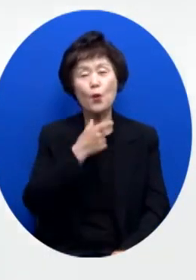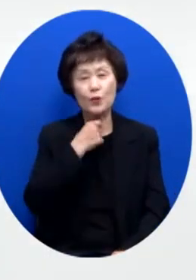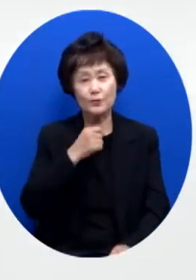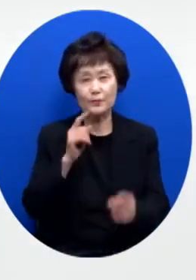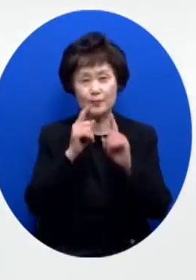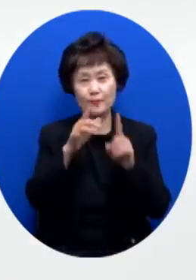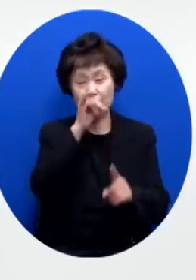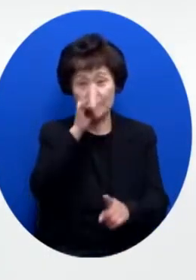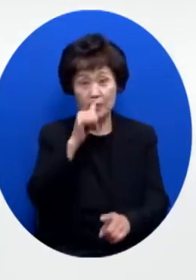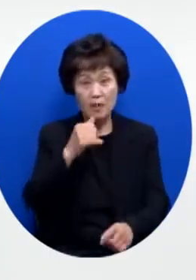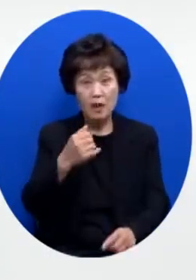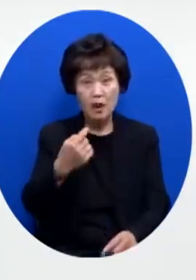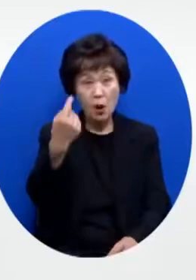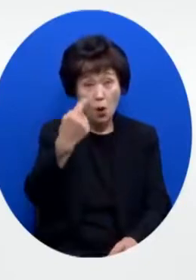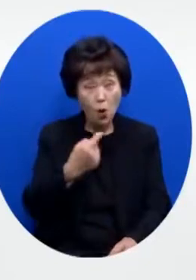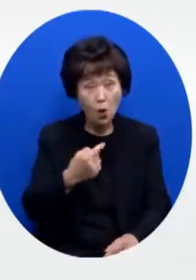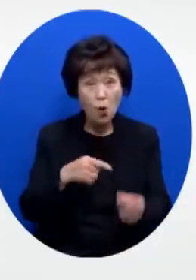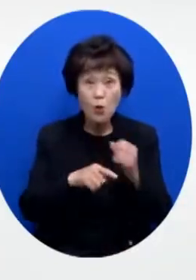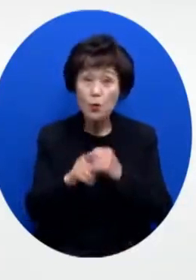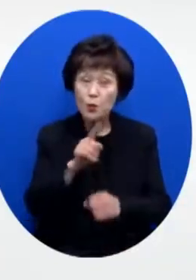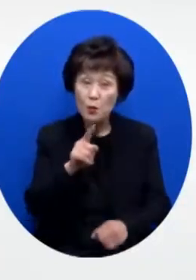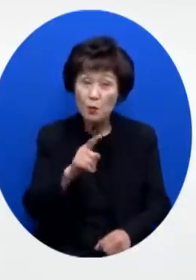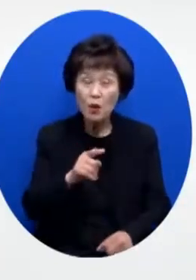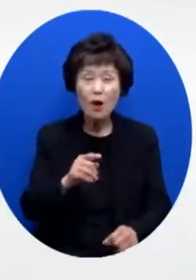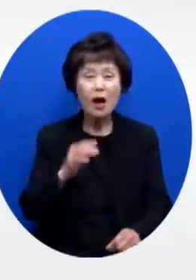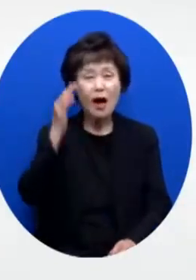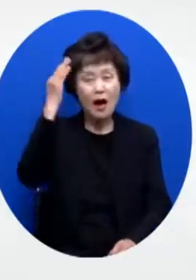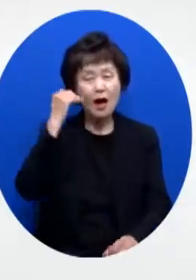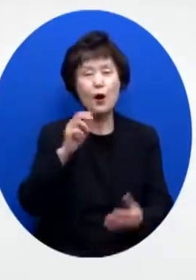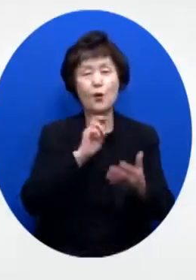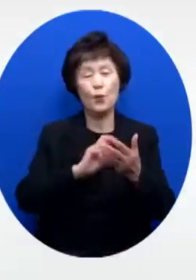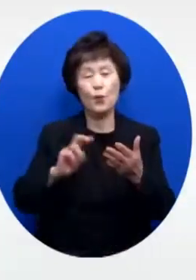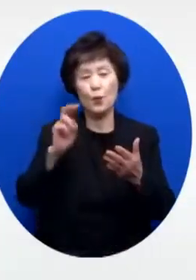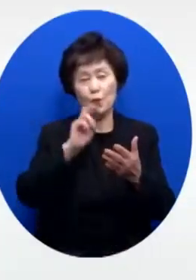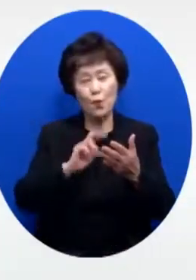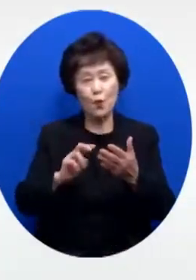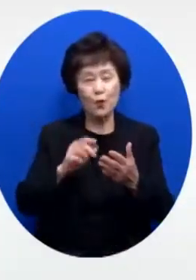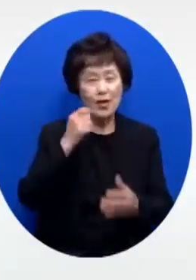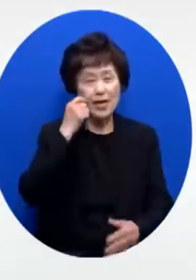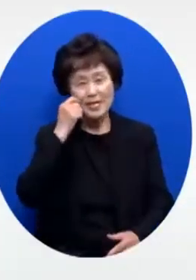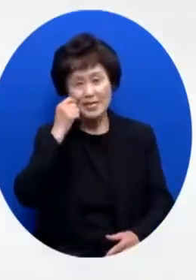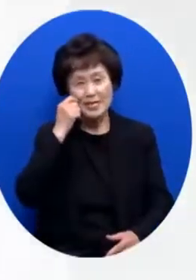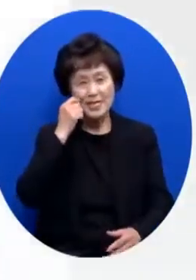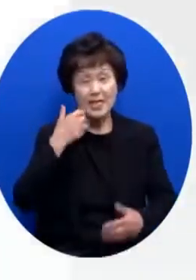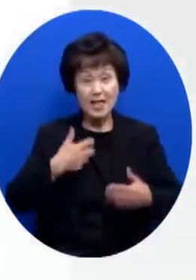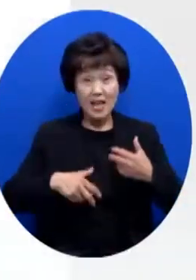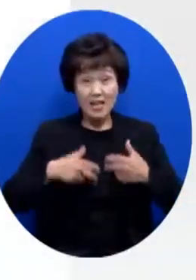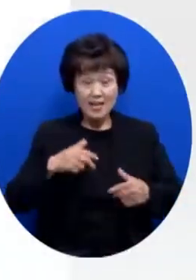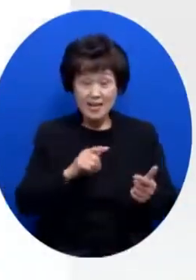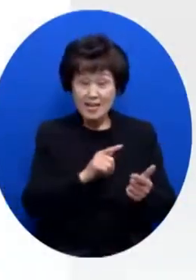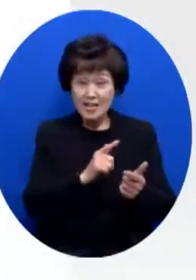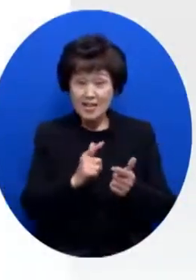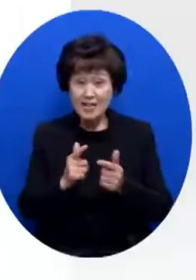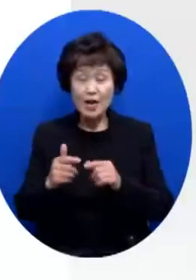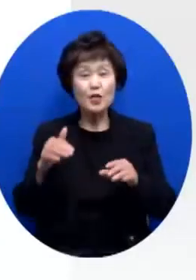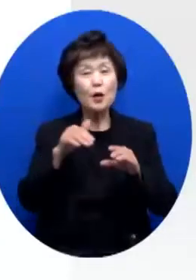우리나라 방문을 희망하는 이유로는 K-POP과 한류스타와 관련한 즐길 거리를 포함해 문화와